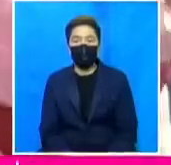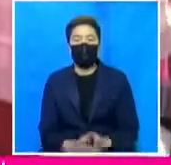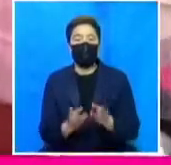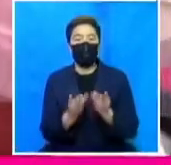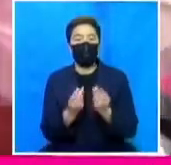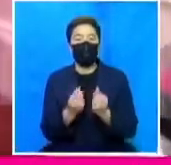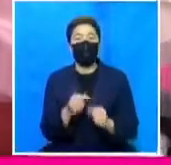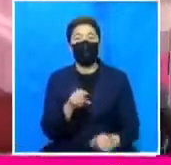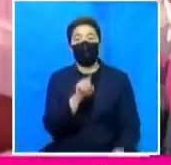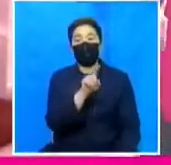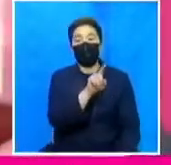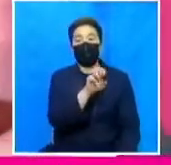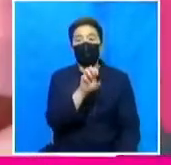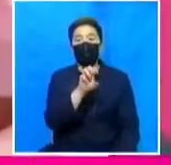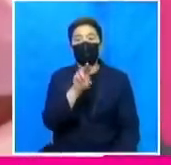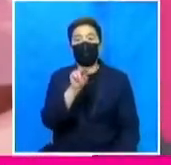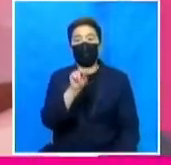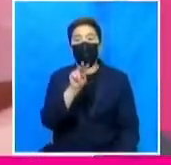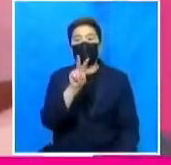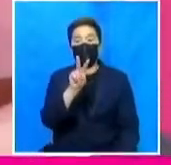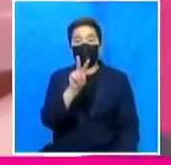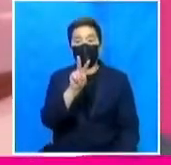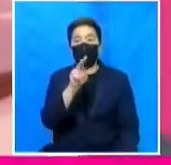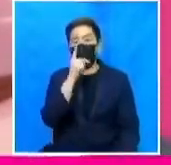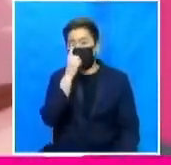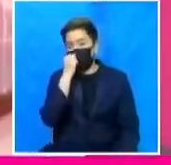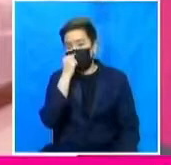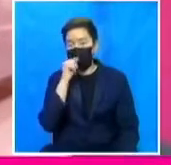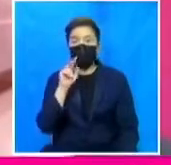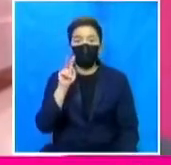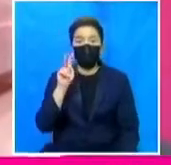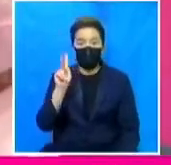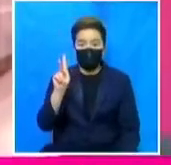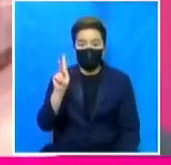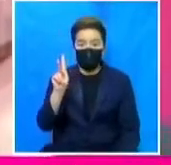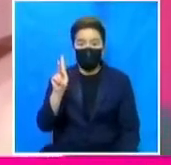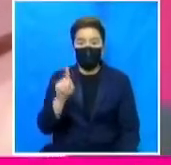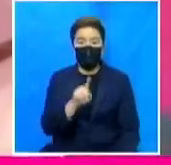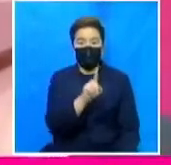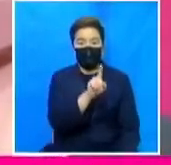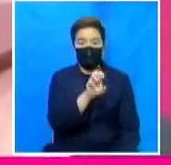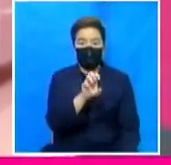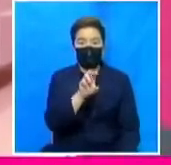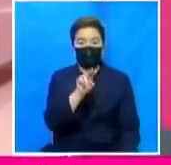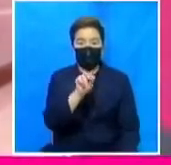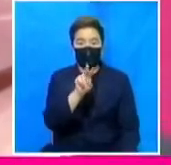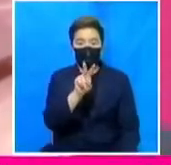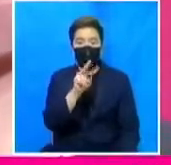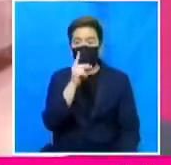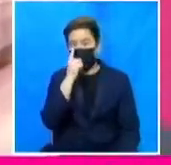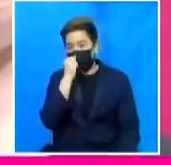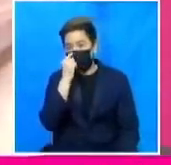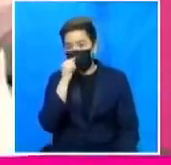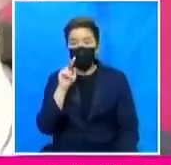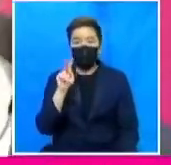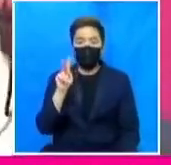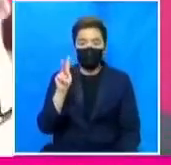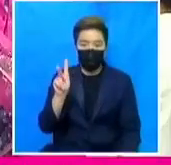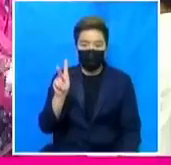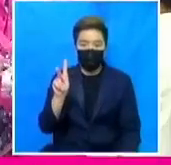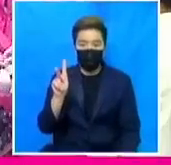ได้งวดที่132หมวดอักษร K งวดที่132หมวดอักษร